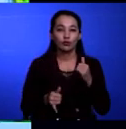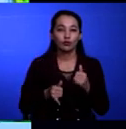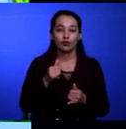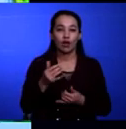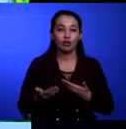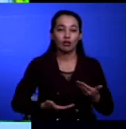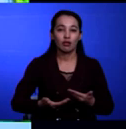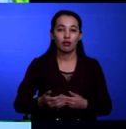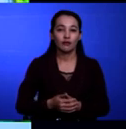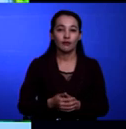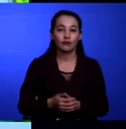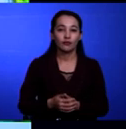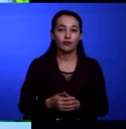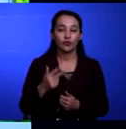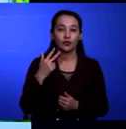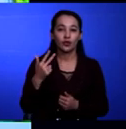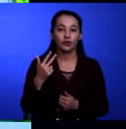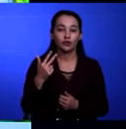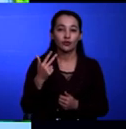Uchinchi shaxs birlik.